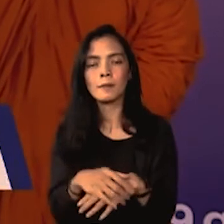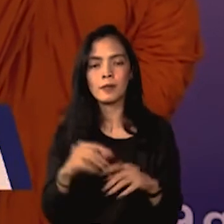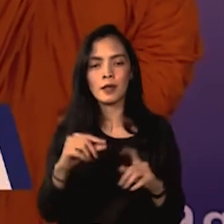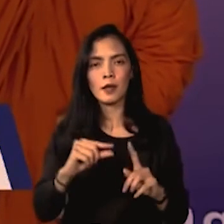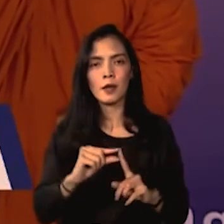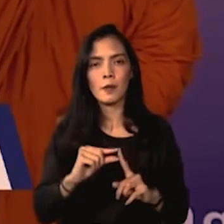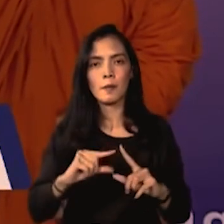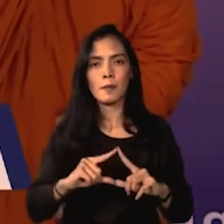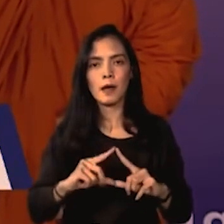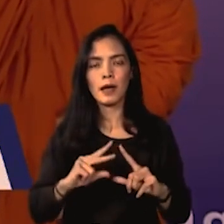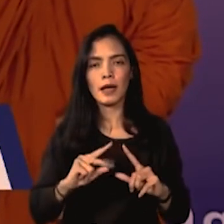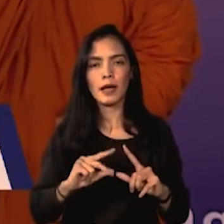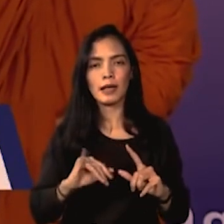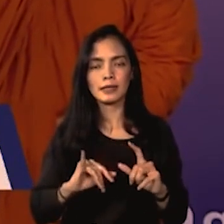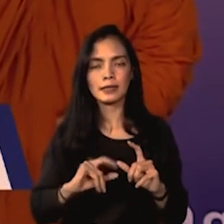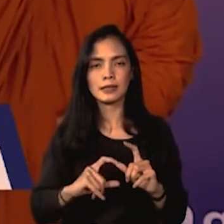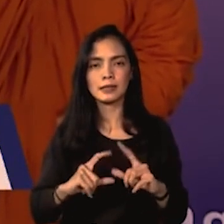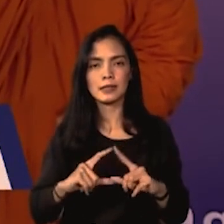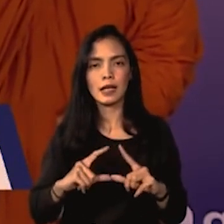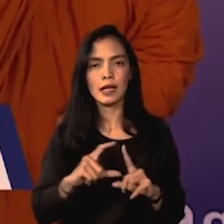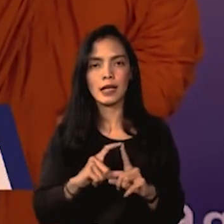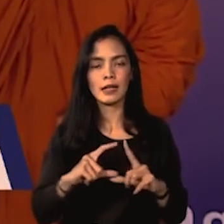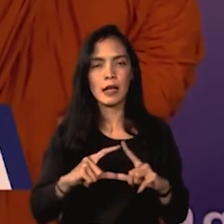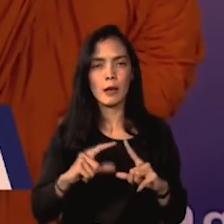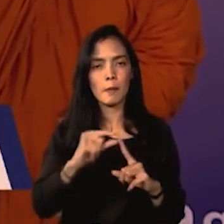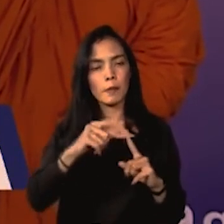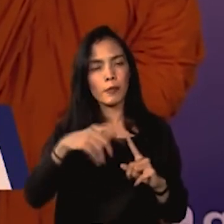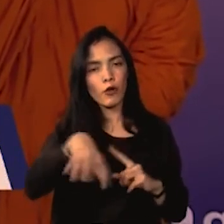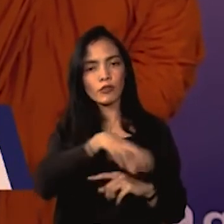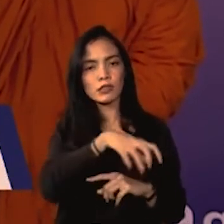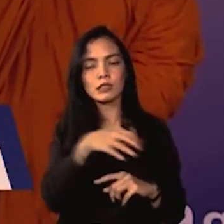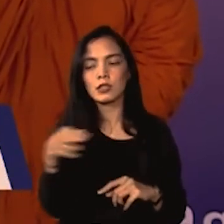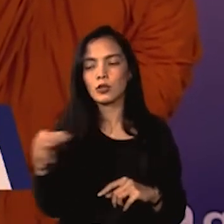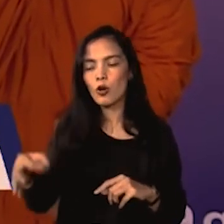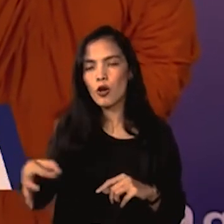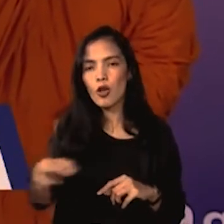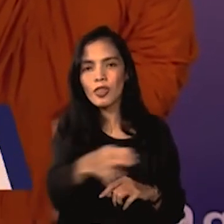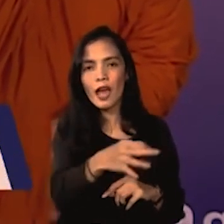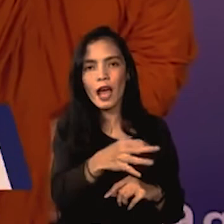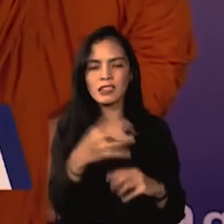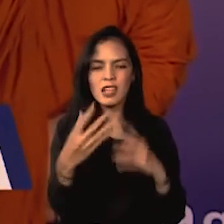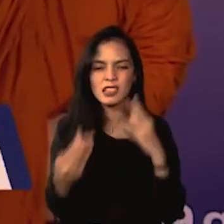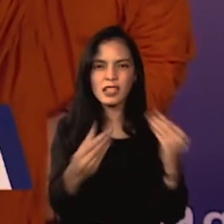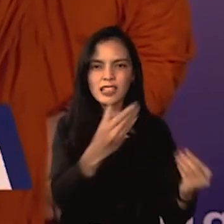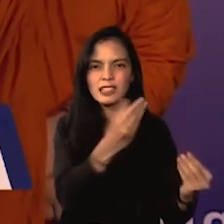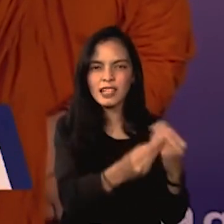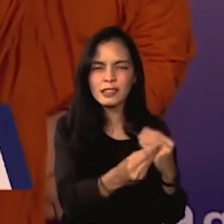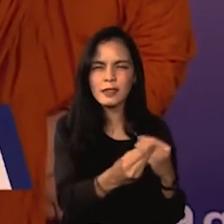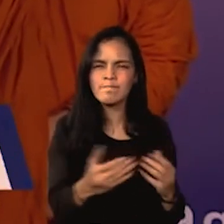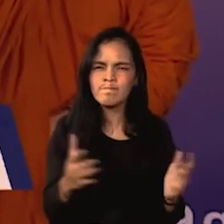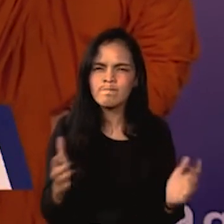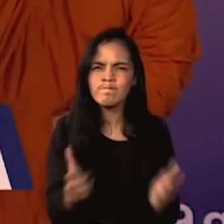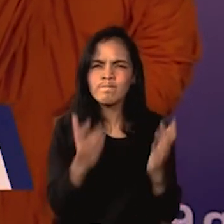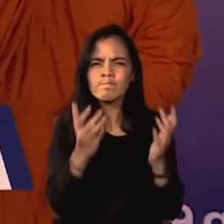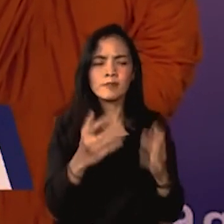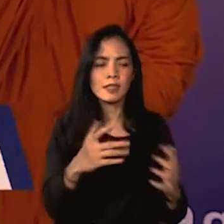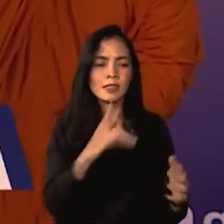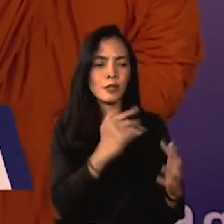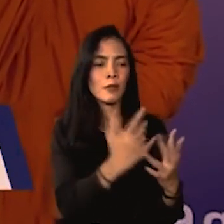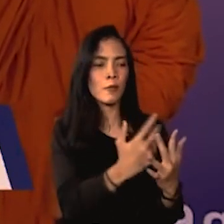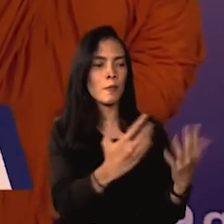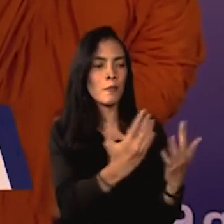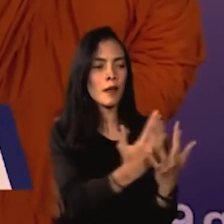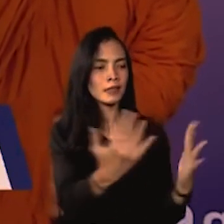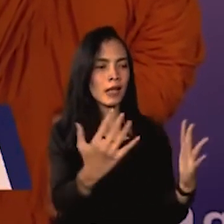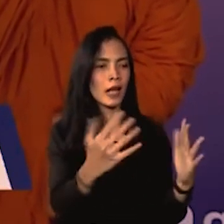parisada dari tingkat provinsi, kabupaten, kota, kecamatan, dan desa ikut menggerakkan umatnya agar